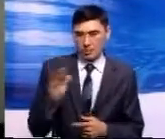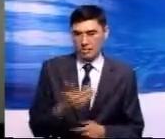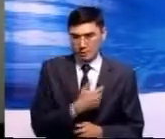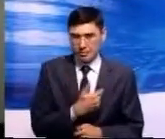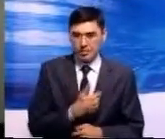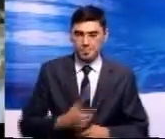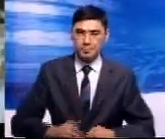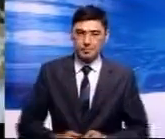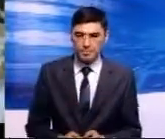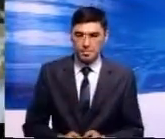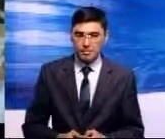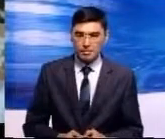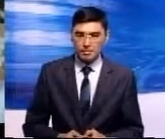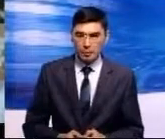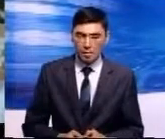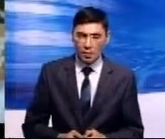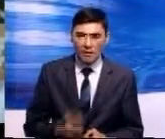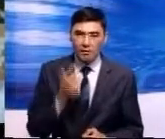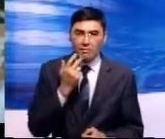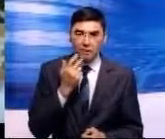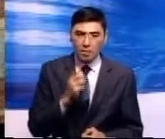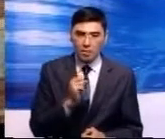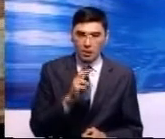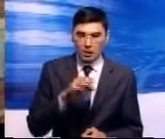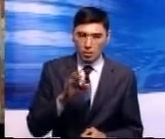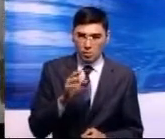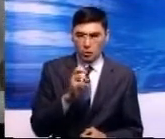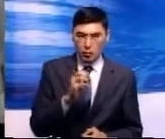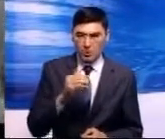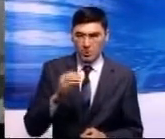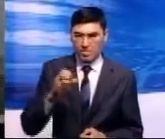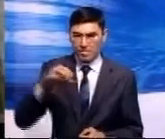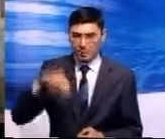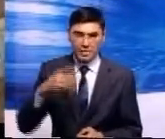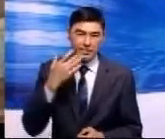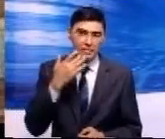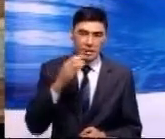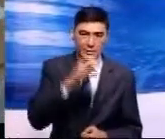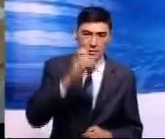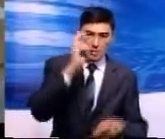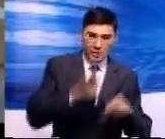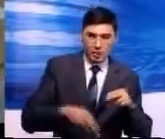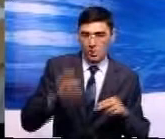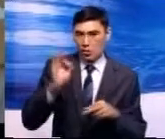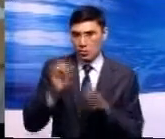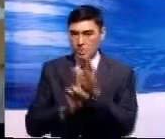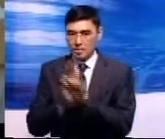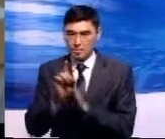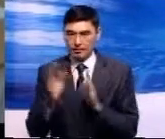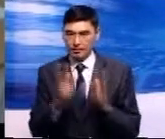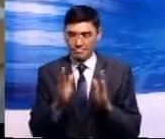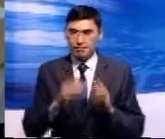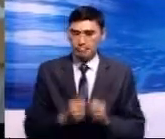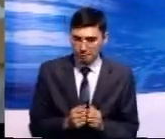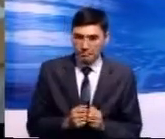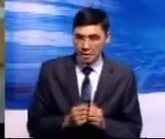свои праздники. Сам Октоберфест отмечается в конце сентября, начале октября. Если раньше его отмечали как пивной фестиваль,